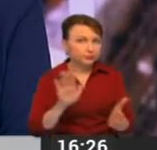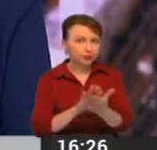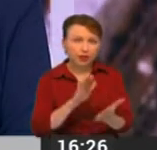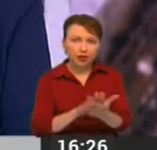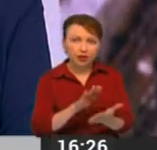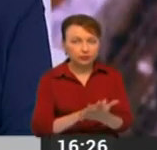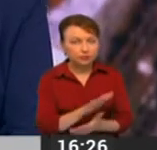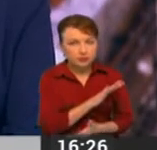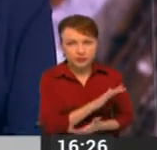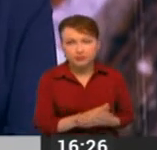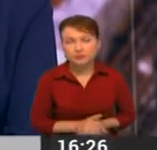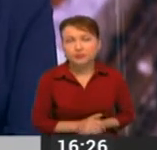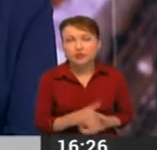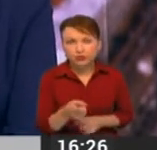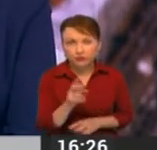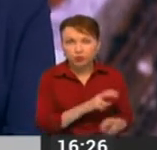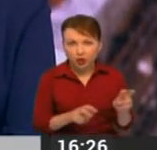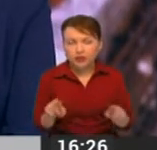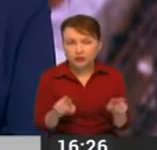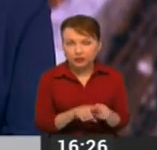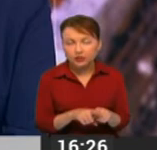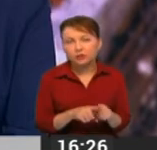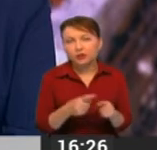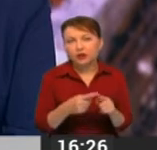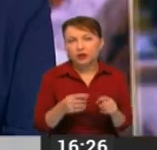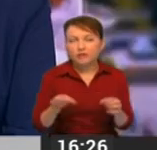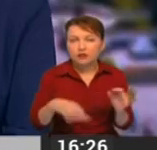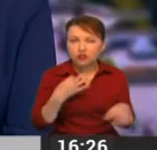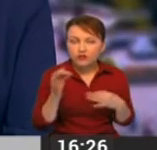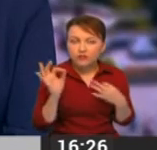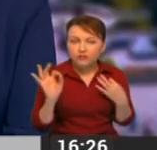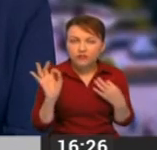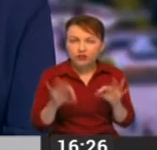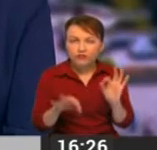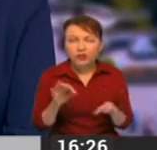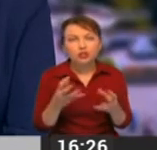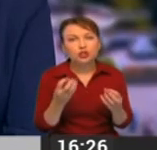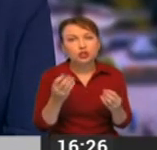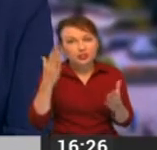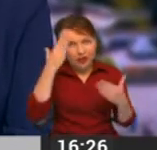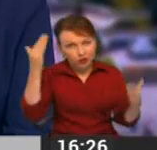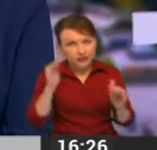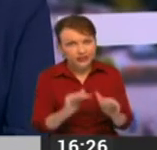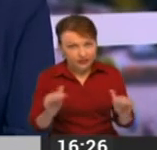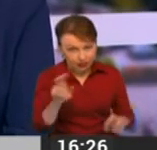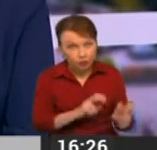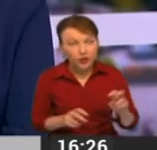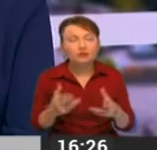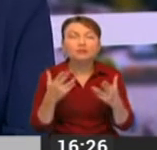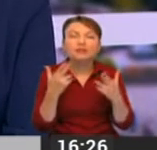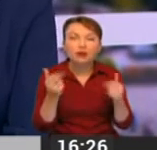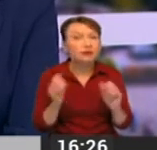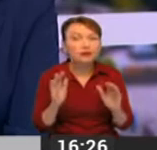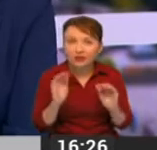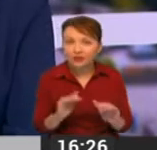ви шукаєте такі надбання, скажімо, якісь автентичні вишиванки, ще шукаєте і талановитих дітей. Да. Людей. Не тільки